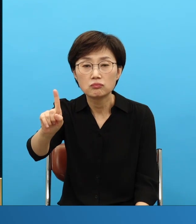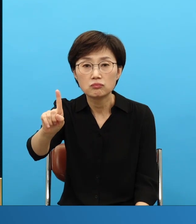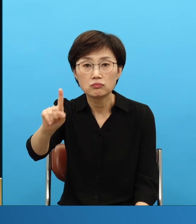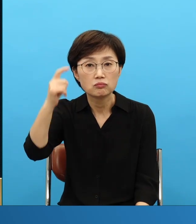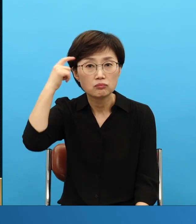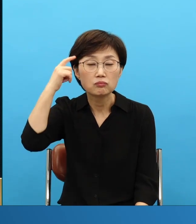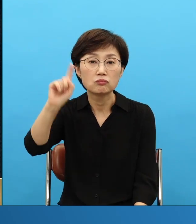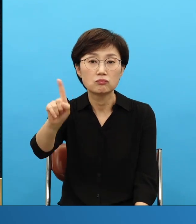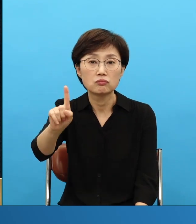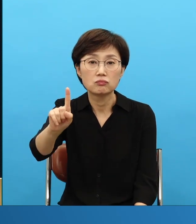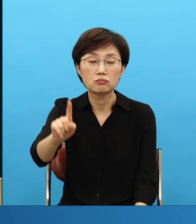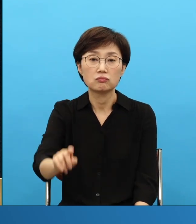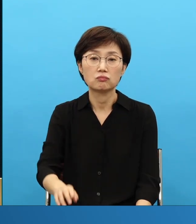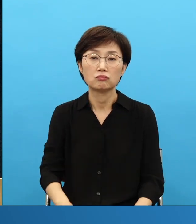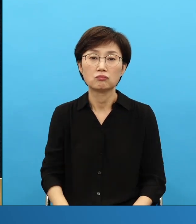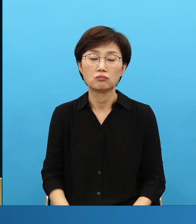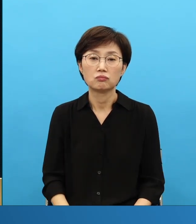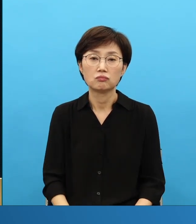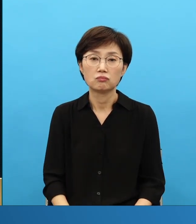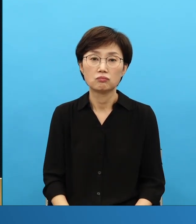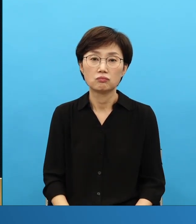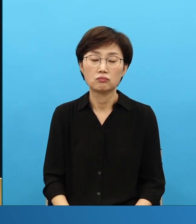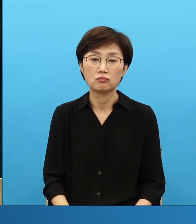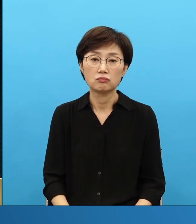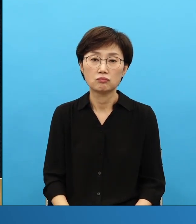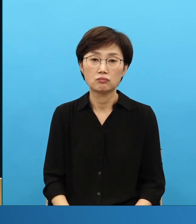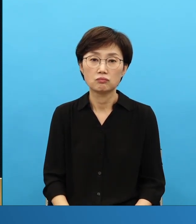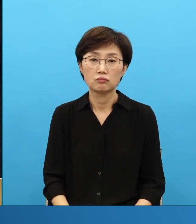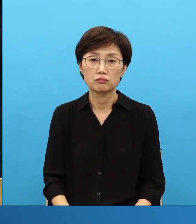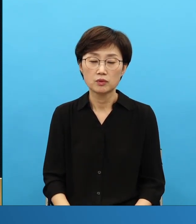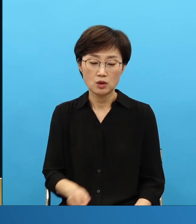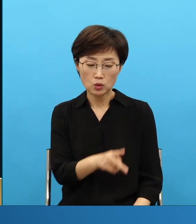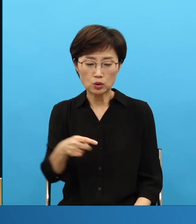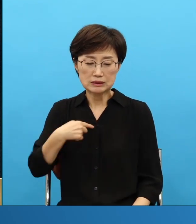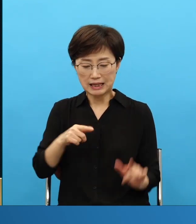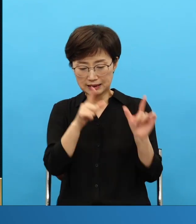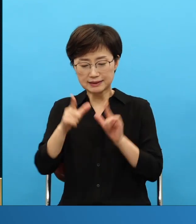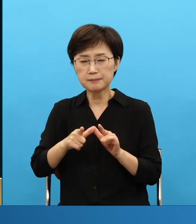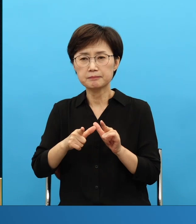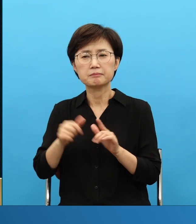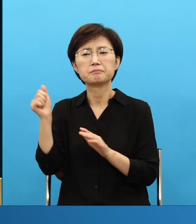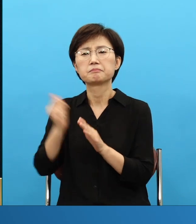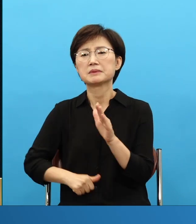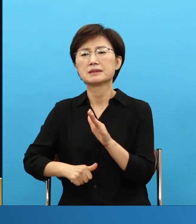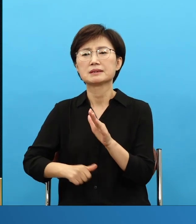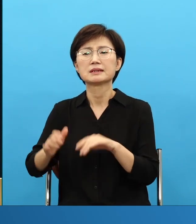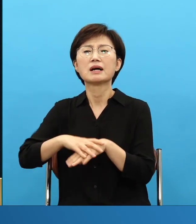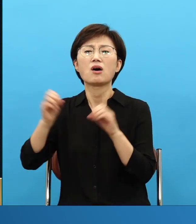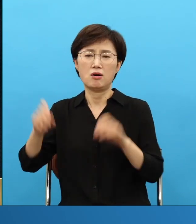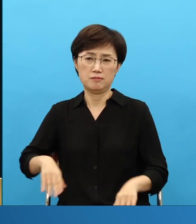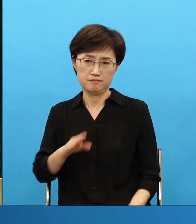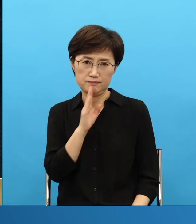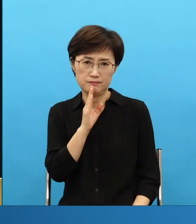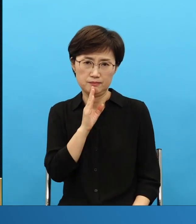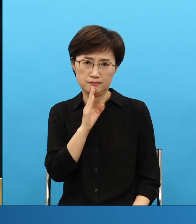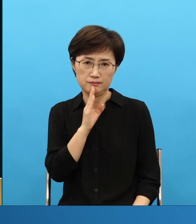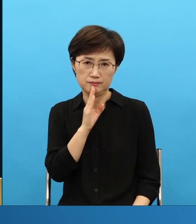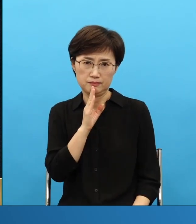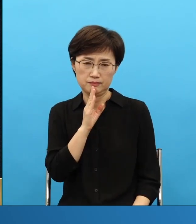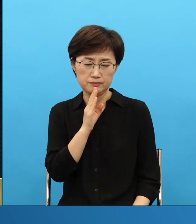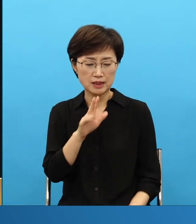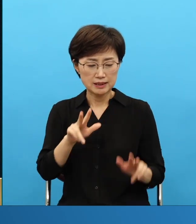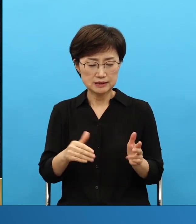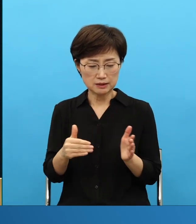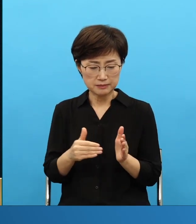posterity becomes enslaved or taken captive or colonized? 그게 실패입니다. That's failure. 그래서 지금까지 내가